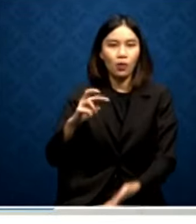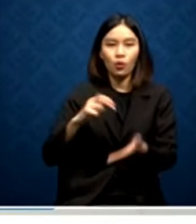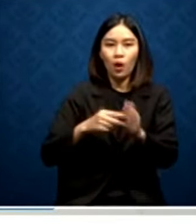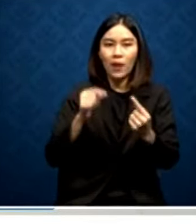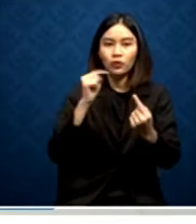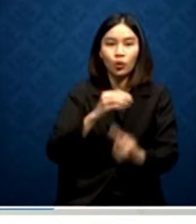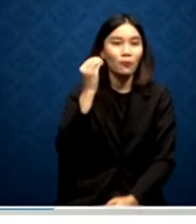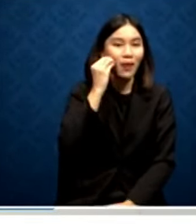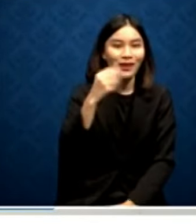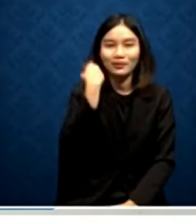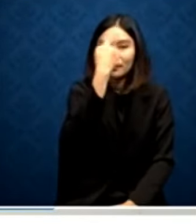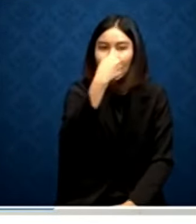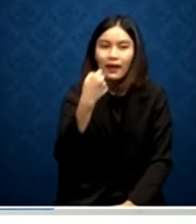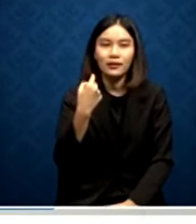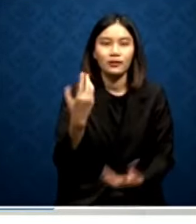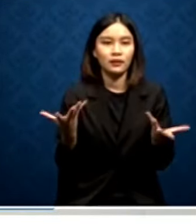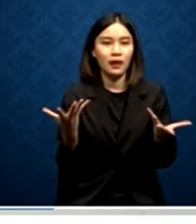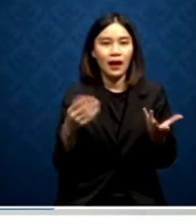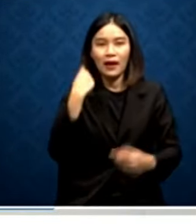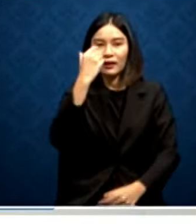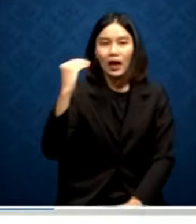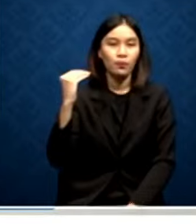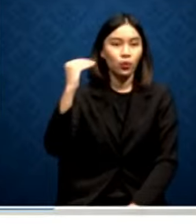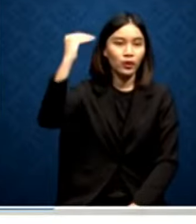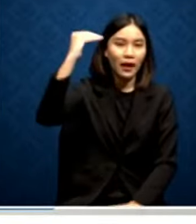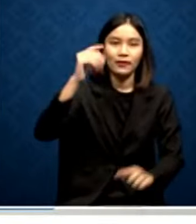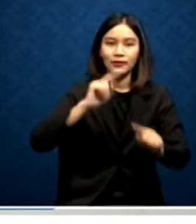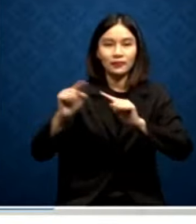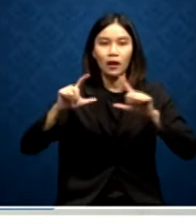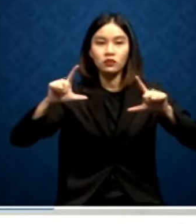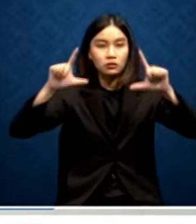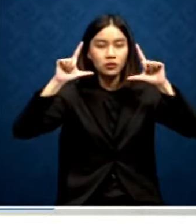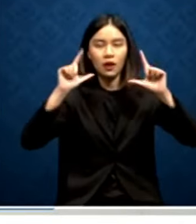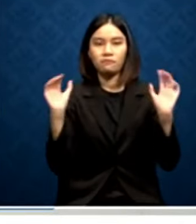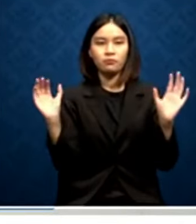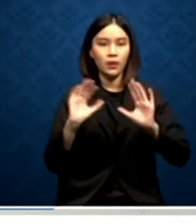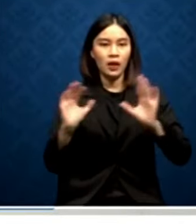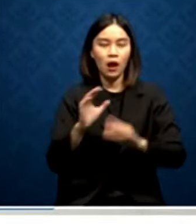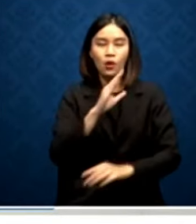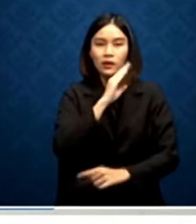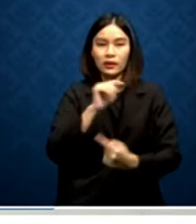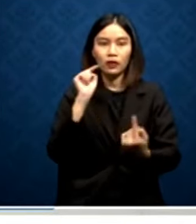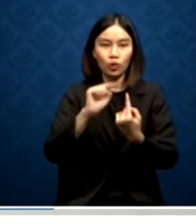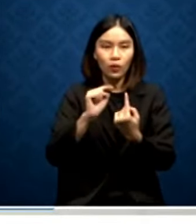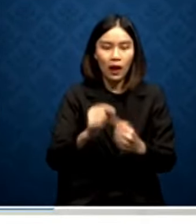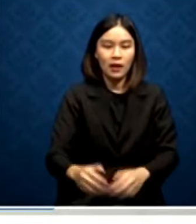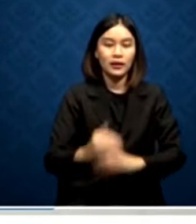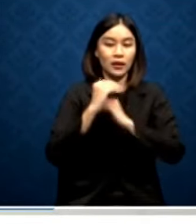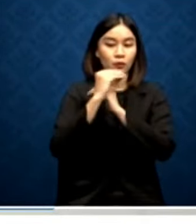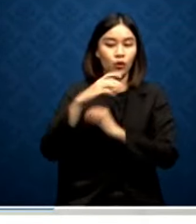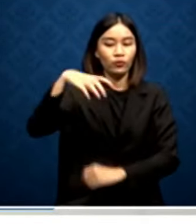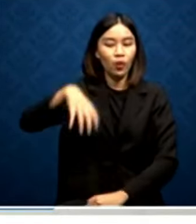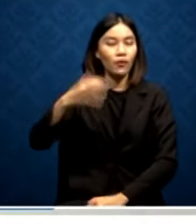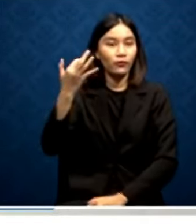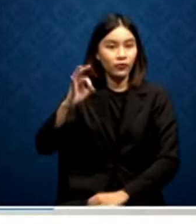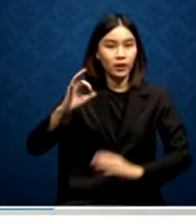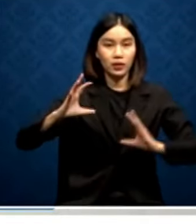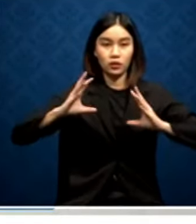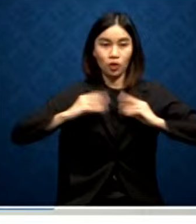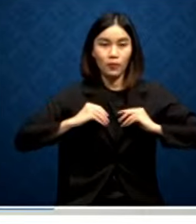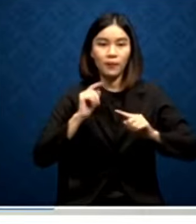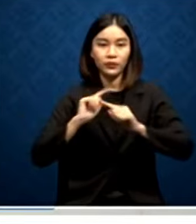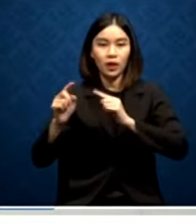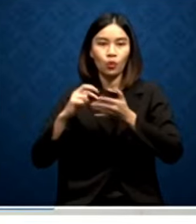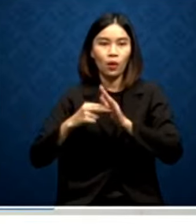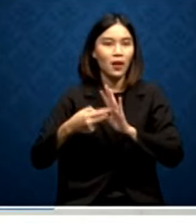บ้านนั้นบ้านนี้มาจากผู้ยิ่งใหญ่คนนั้นคนนี้ถ้าอย่างนั้นการกำหนดองค์กรอิสระการเห็นชอบจะ